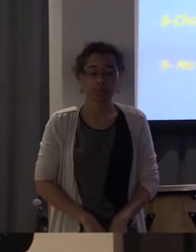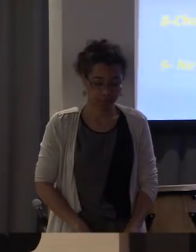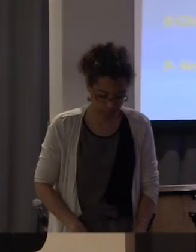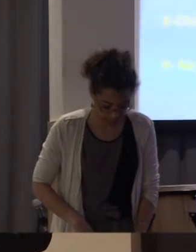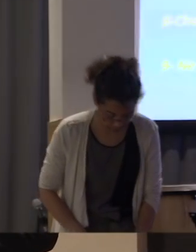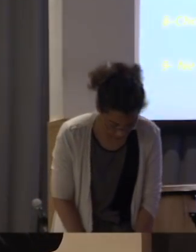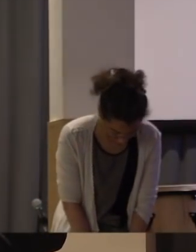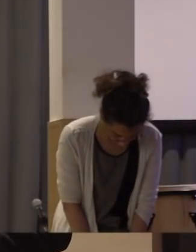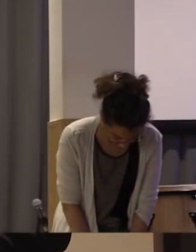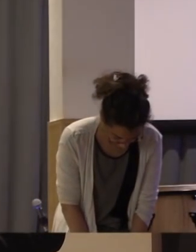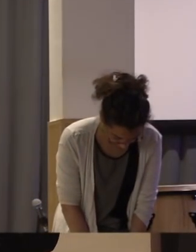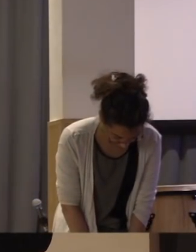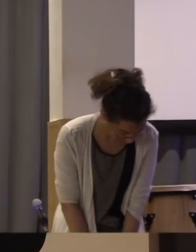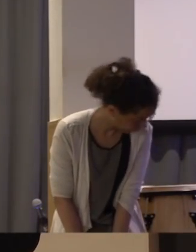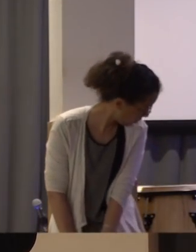la lumière.